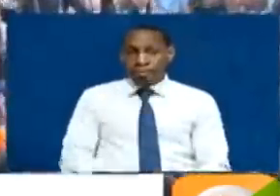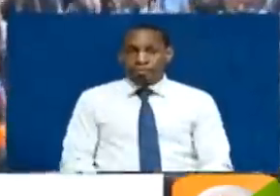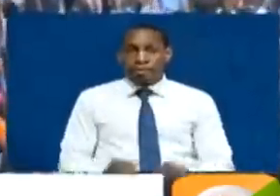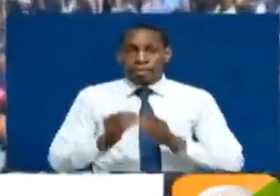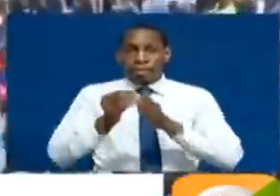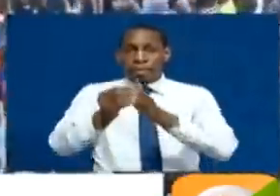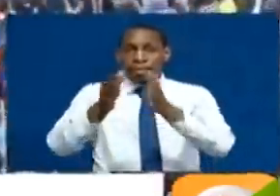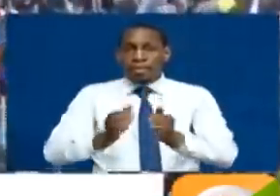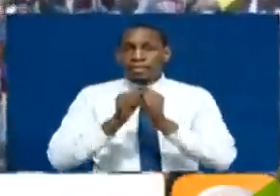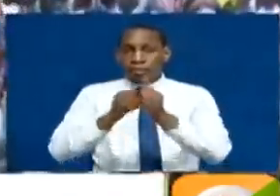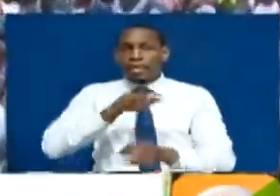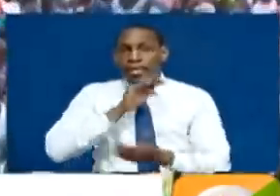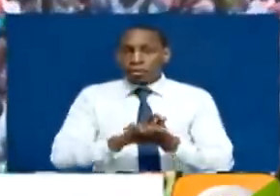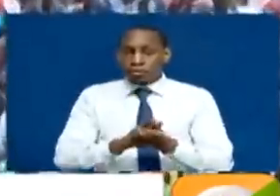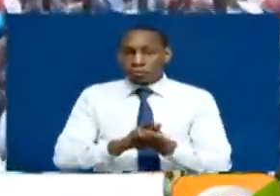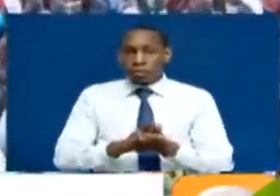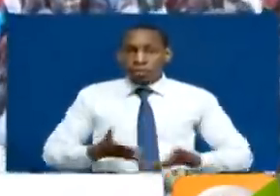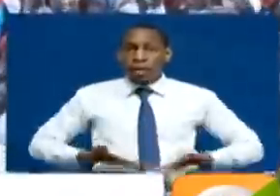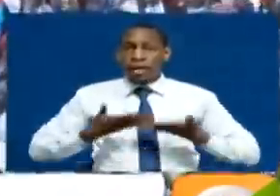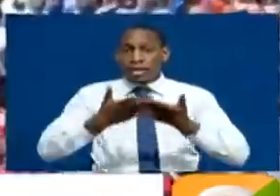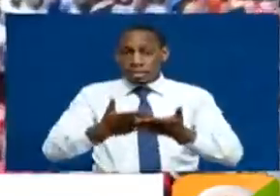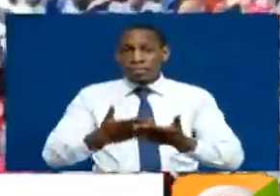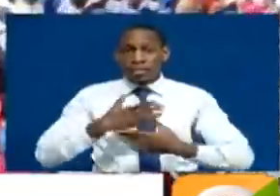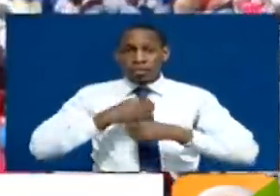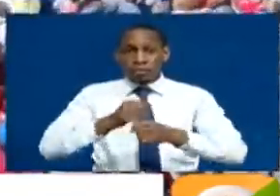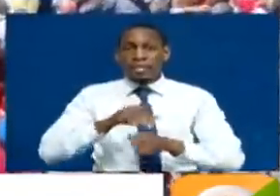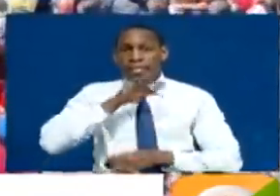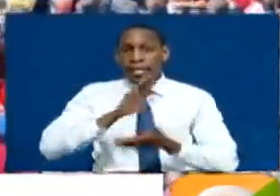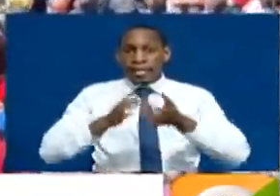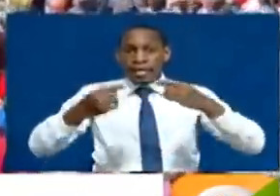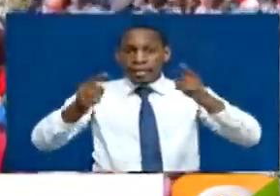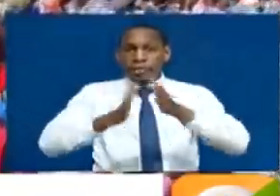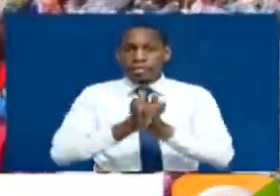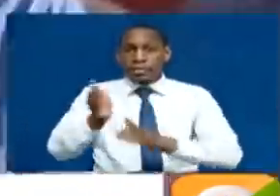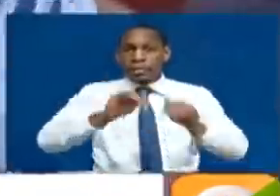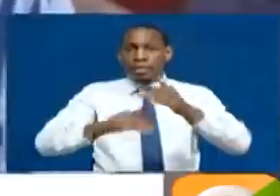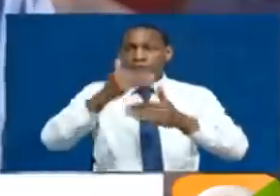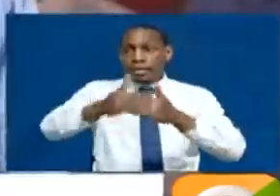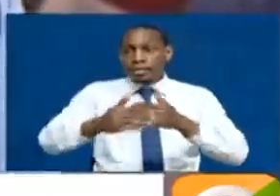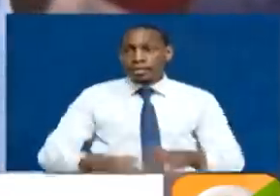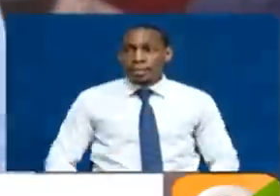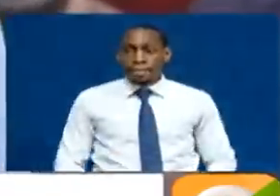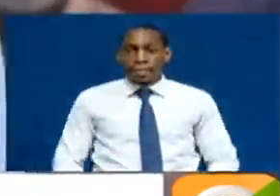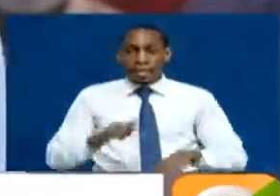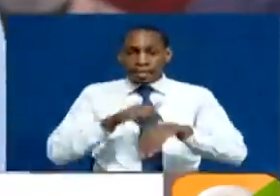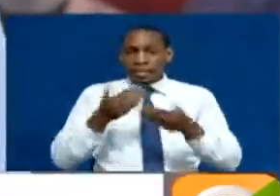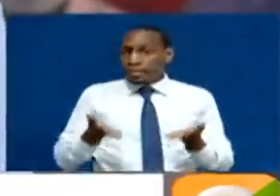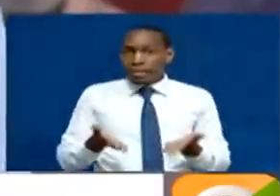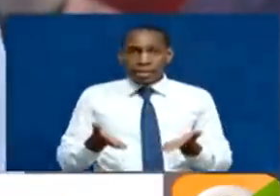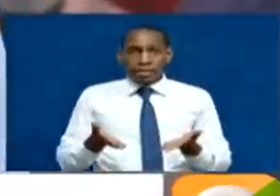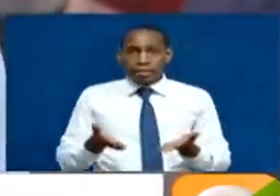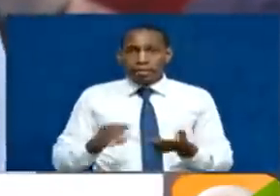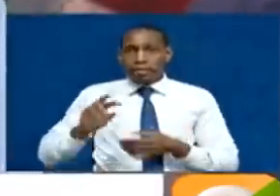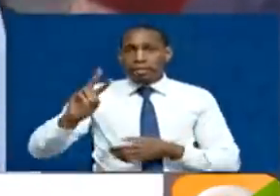Viongozi walioandamana na Odinga walielezea imani yao kuwa Odinga atashinda uchaguzi mkuu ujao. Mara hii hakuna maneno ya